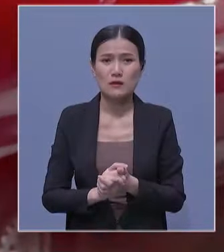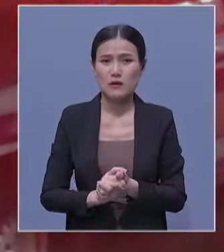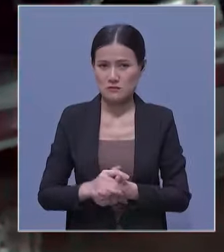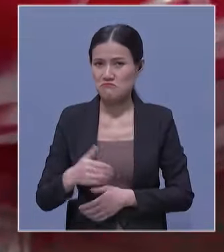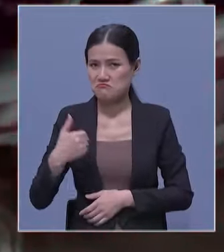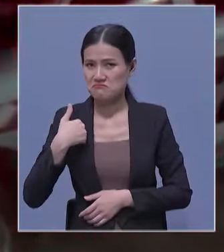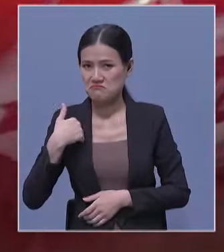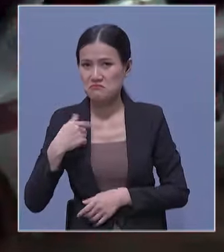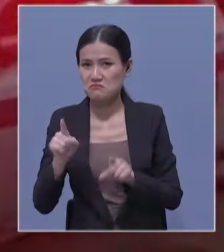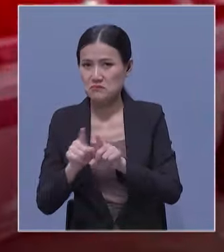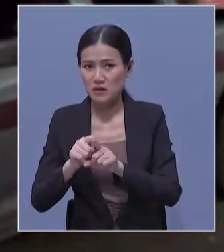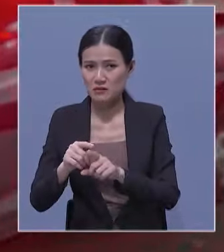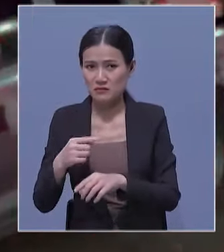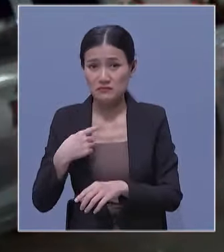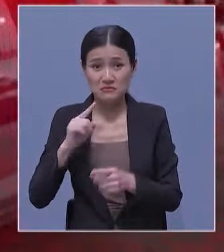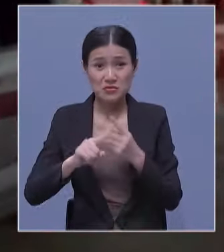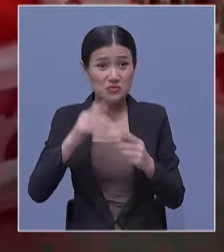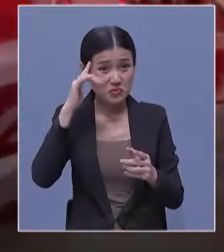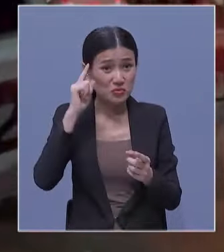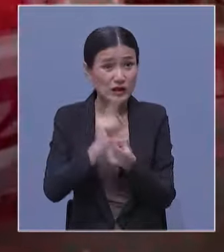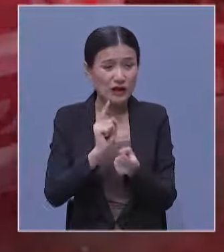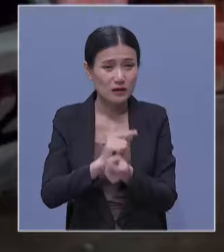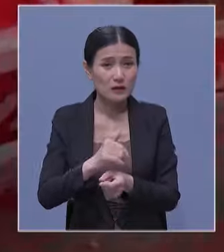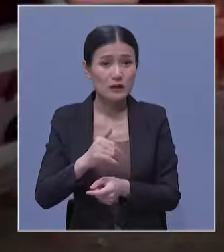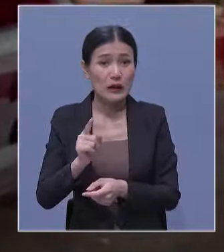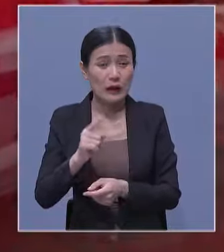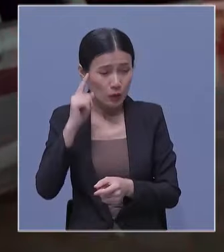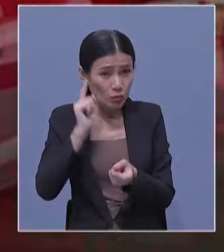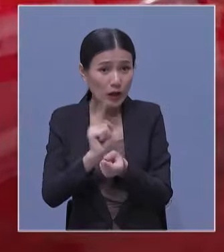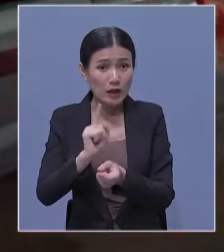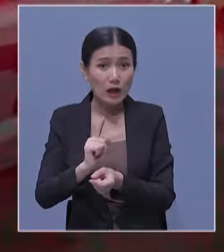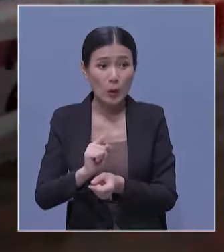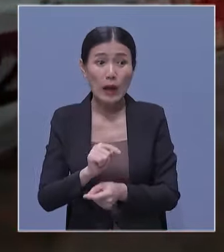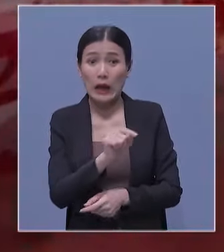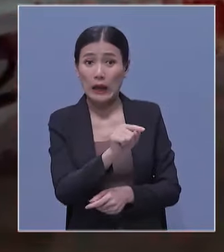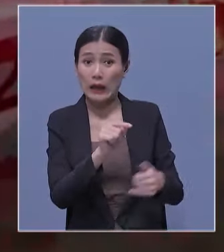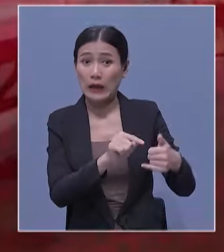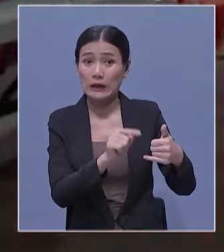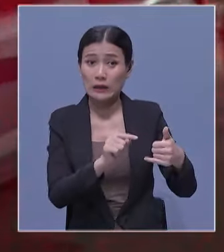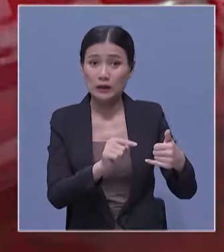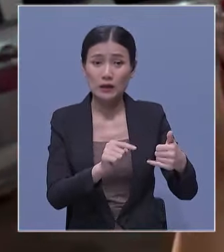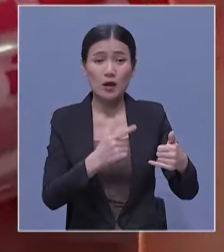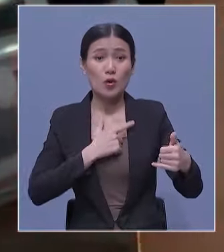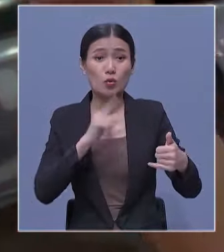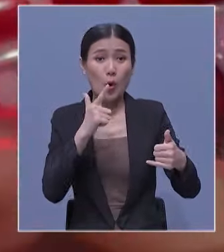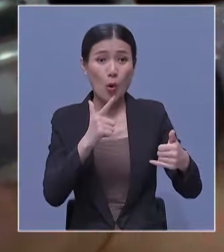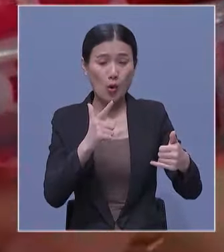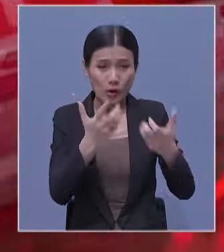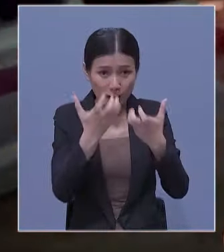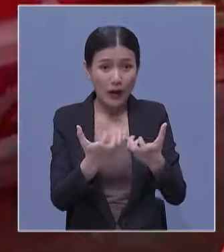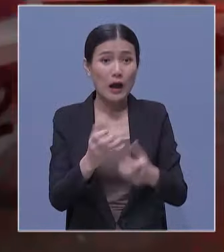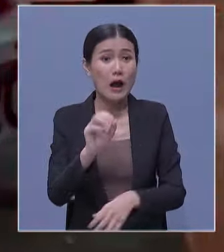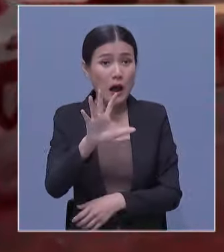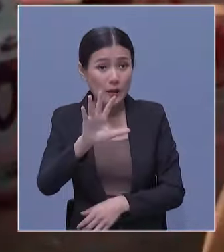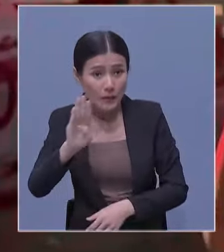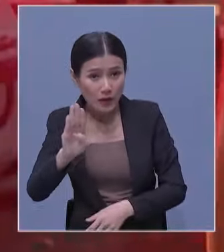จักเนี่ยโทรมาบอกว่านายไพฑูรย์จะนำสร้อยคอทองคำนักหนัก 5บาทมาขายให้ค่ะก็เลยโทรศัพท์ไปบอกภรรยาของ